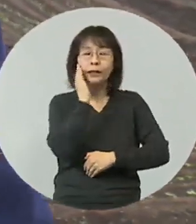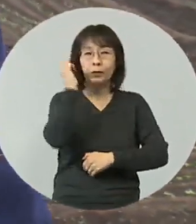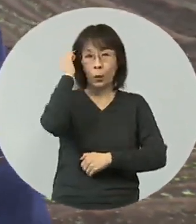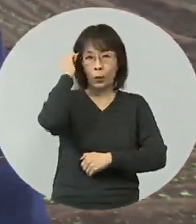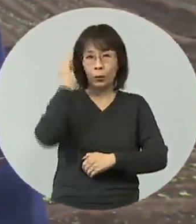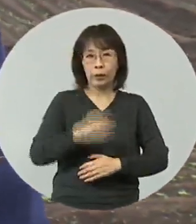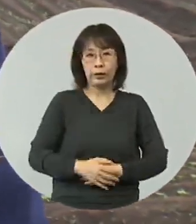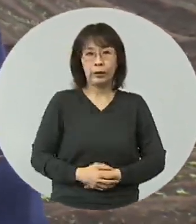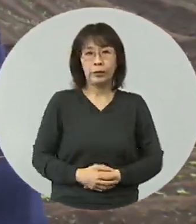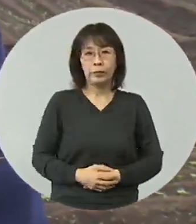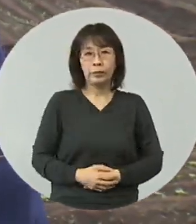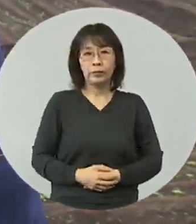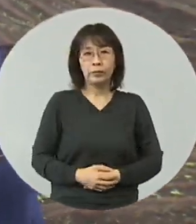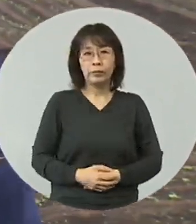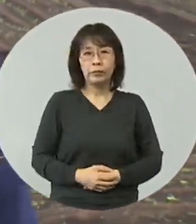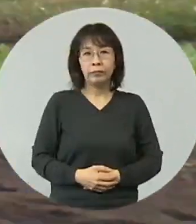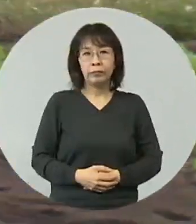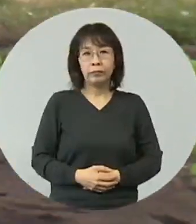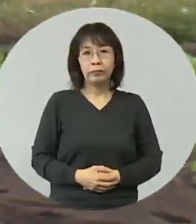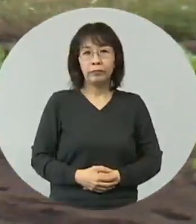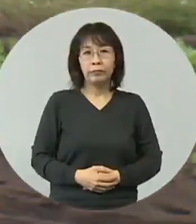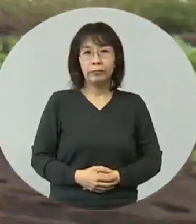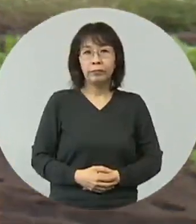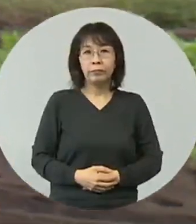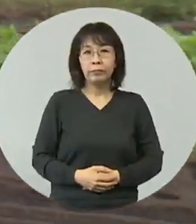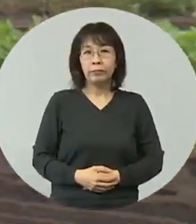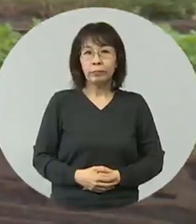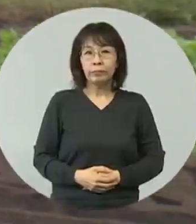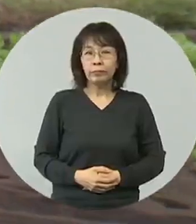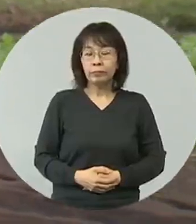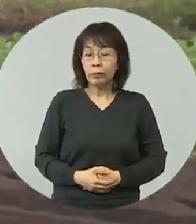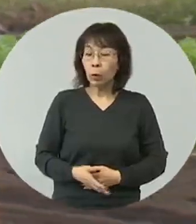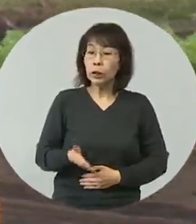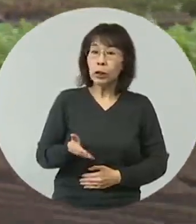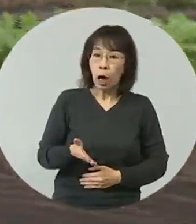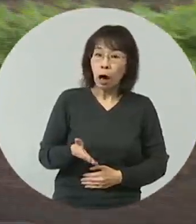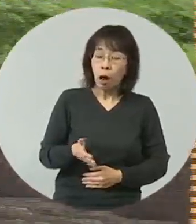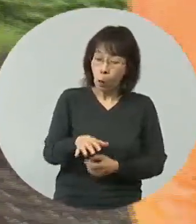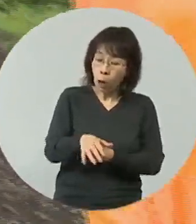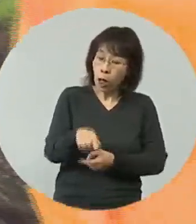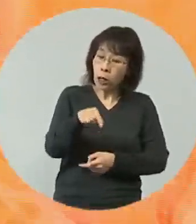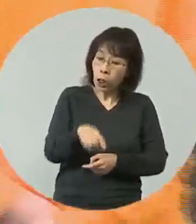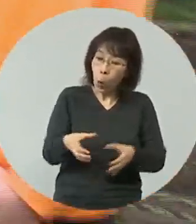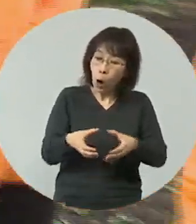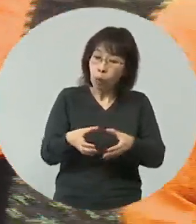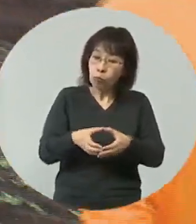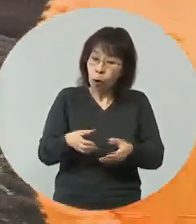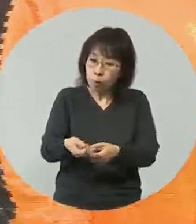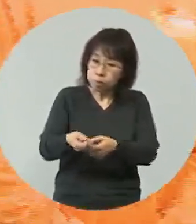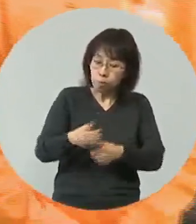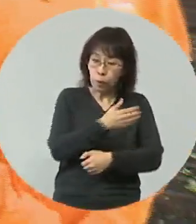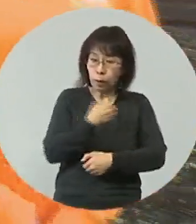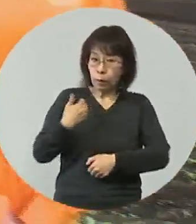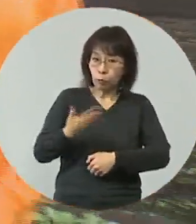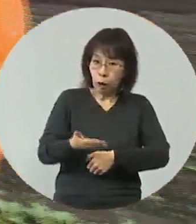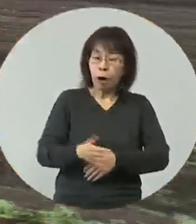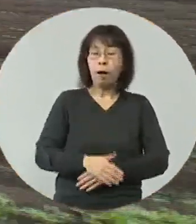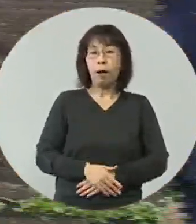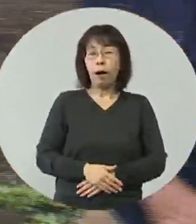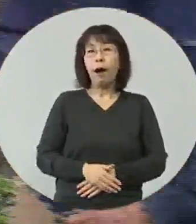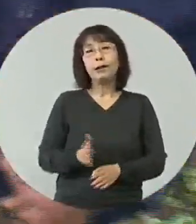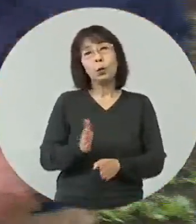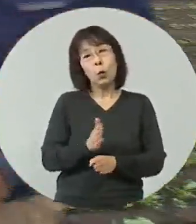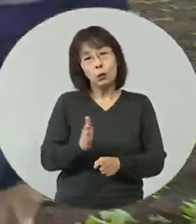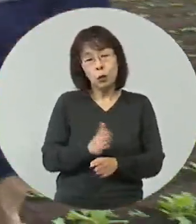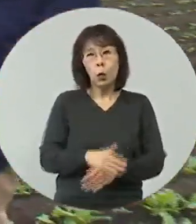ね、株がね。 こちらの株はもう収穫はできるんでしょうか。 もうそろそろ収